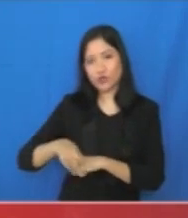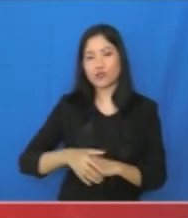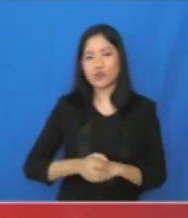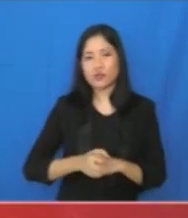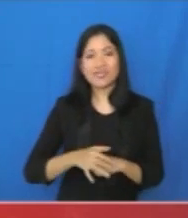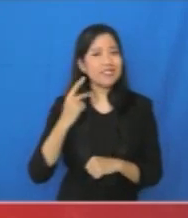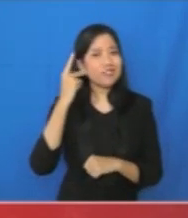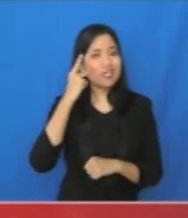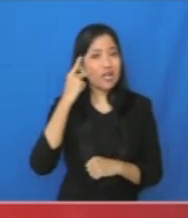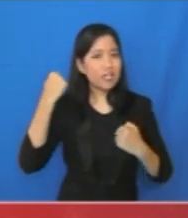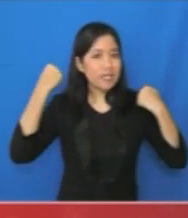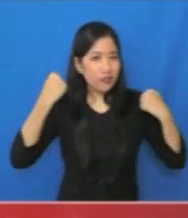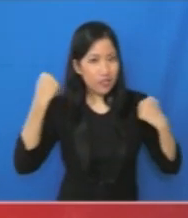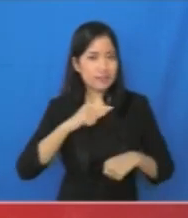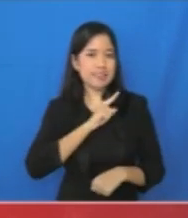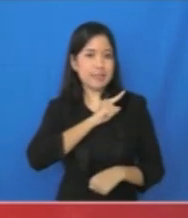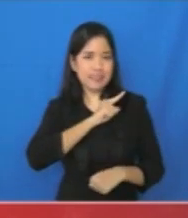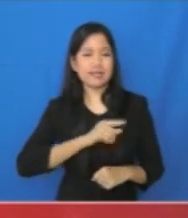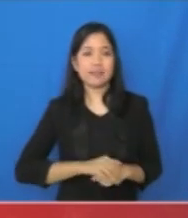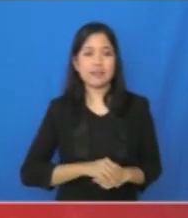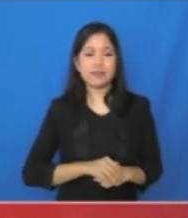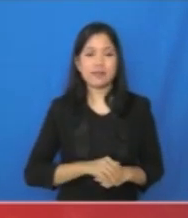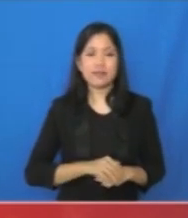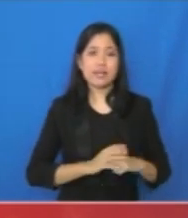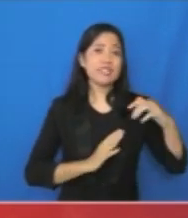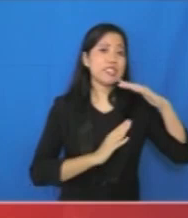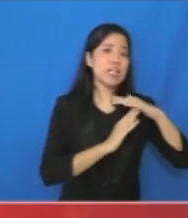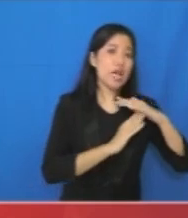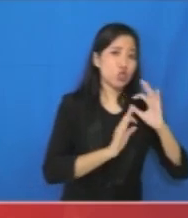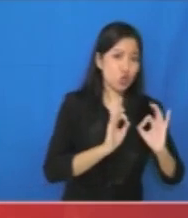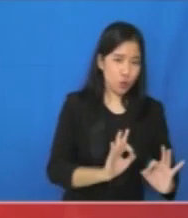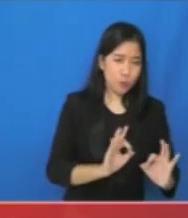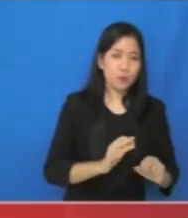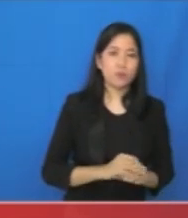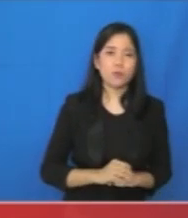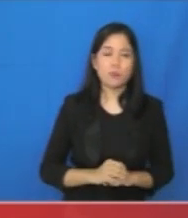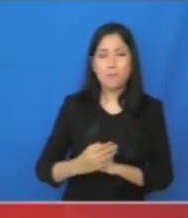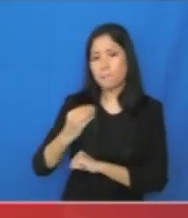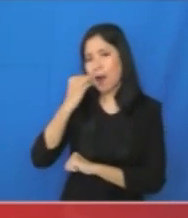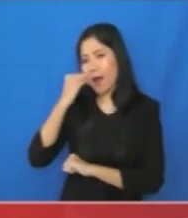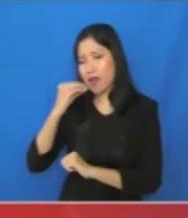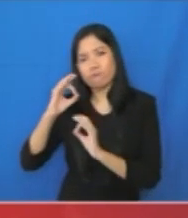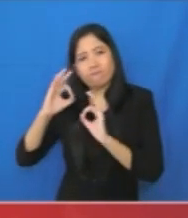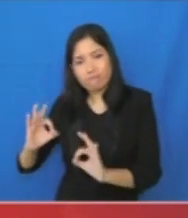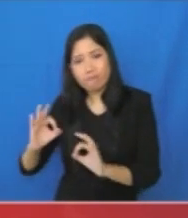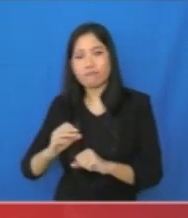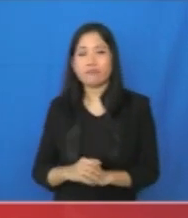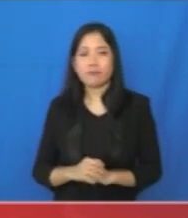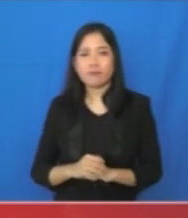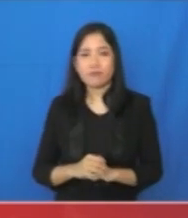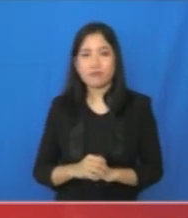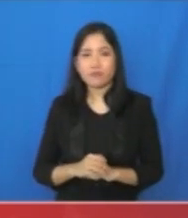kesehatan diri kita sendiri Hai cukup istirahat asupan gizi yang baik